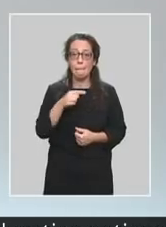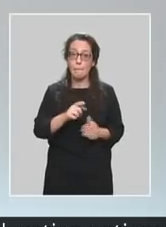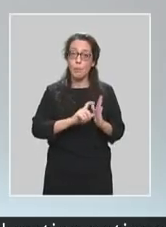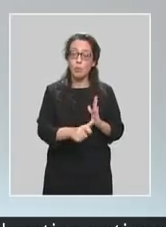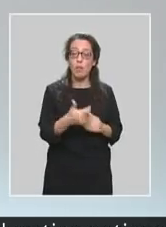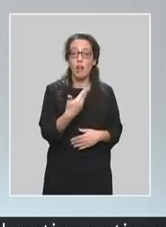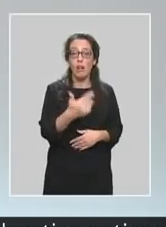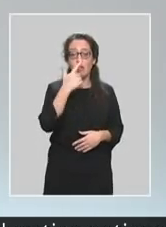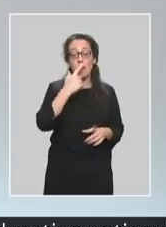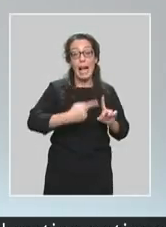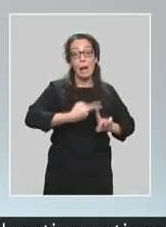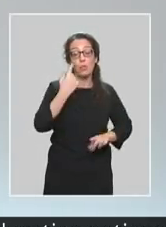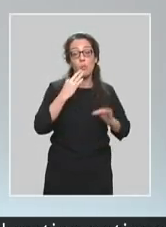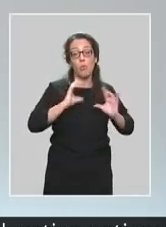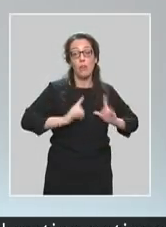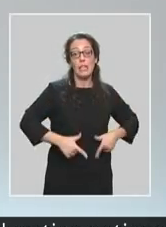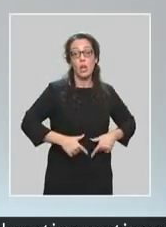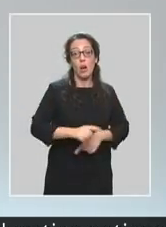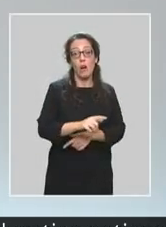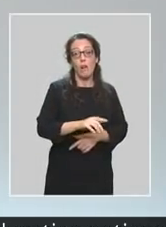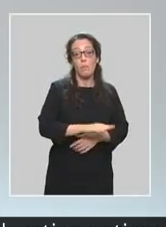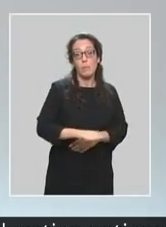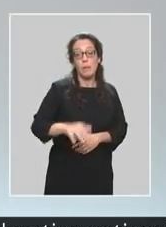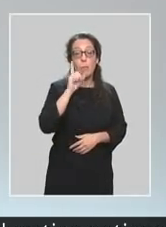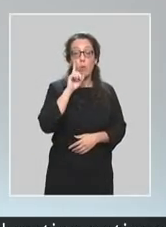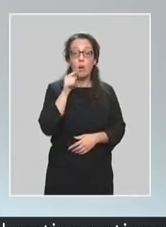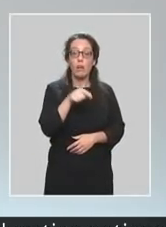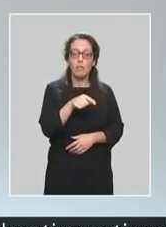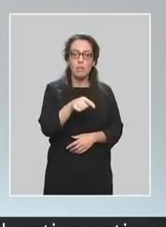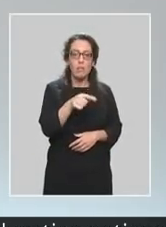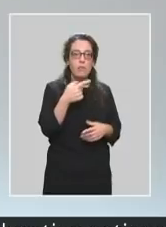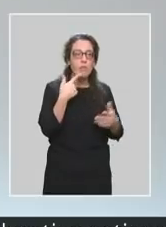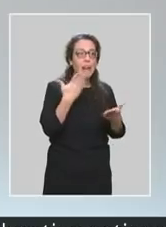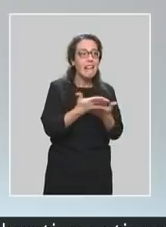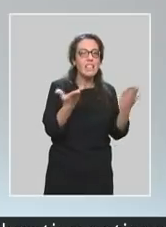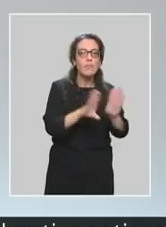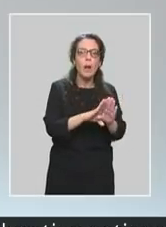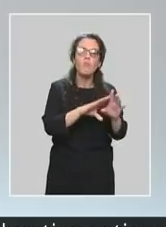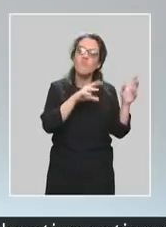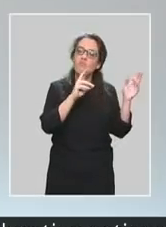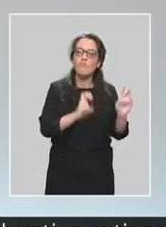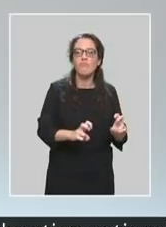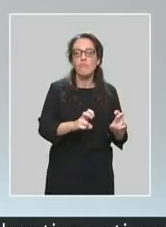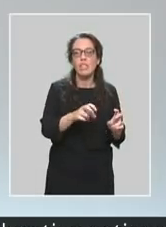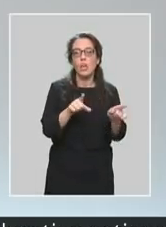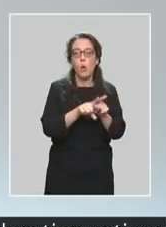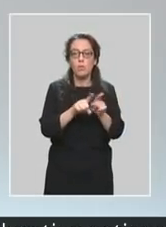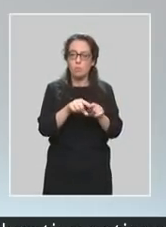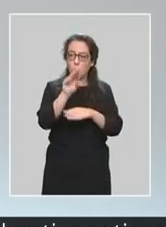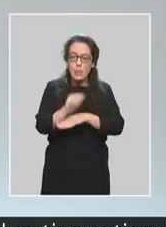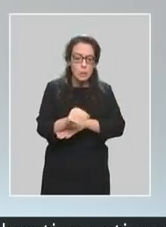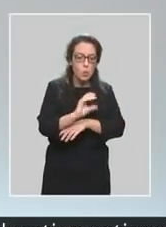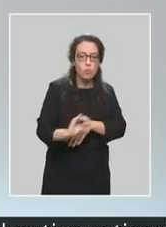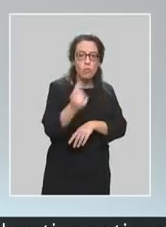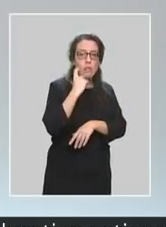place pour les élèves de l'école primaire, parce que ça permet de limiter l'impact en termes de fermeture de classe et ça permet de maintenir le même niveau de protection des